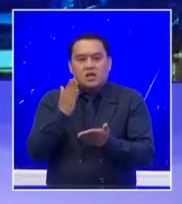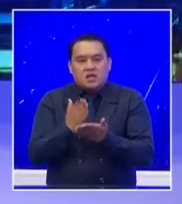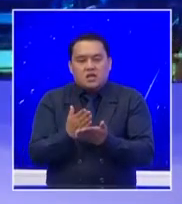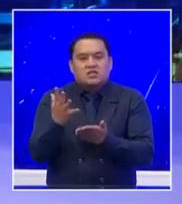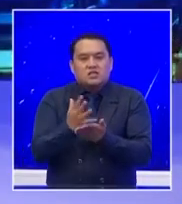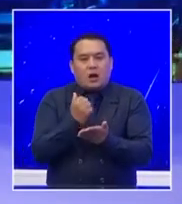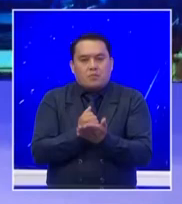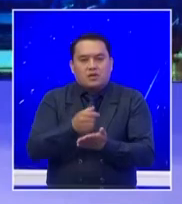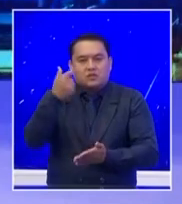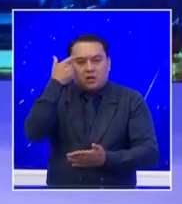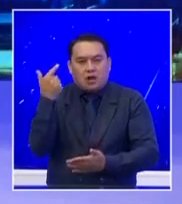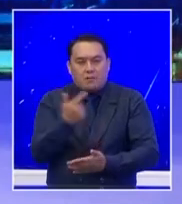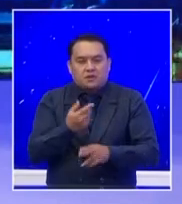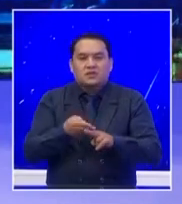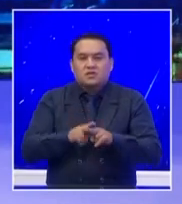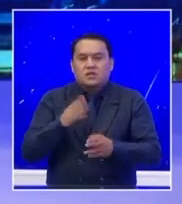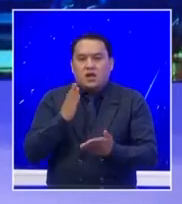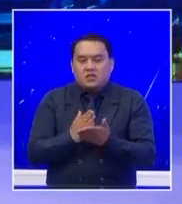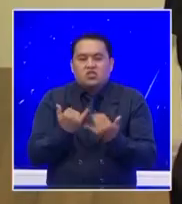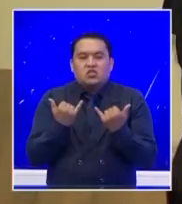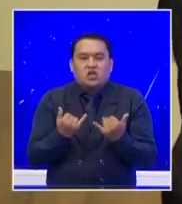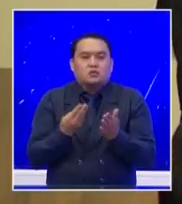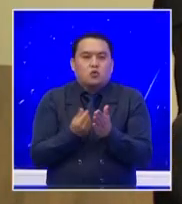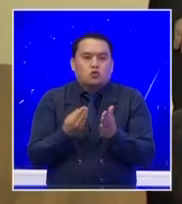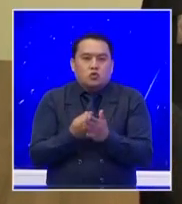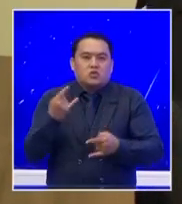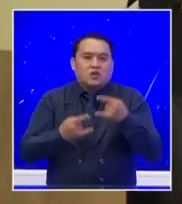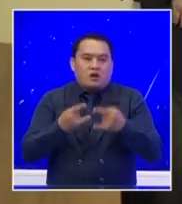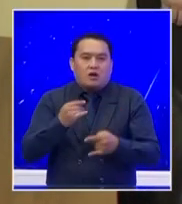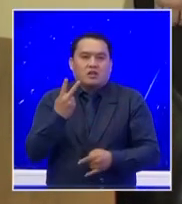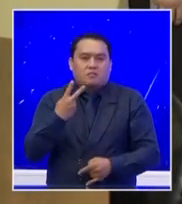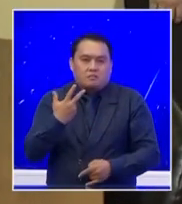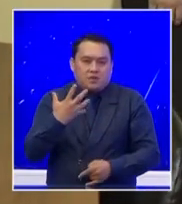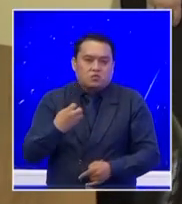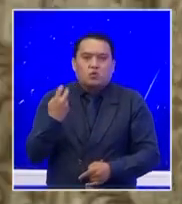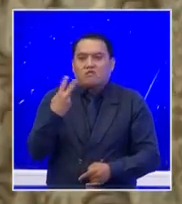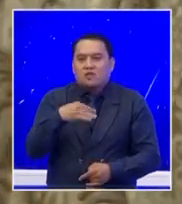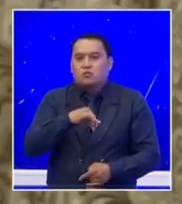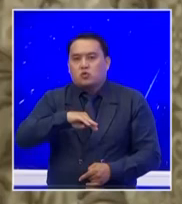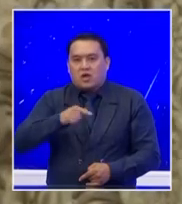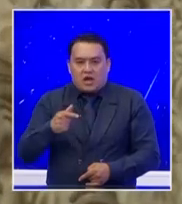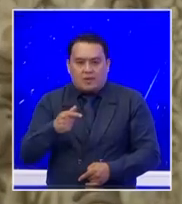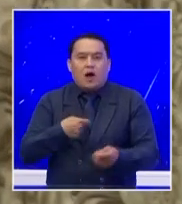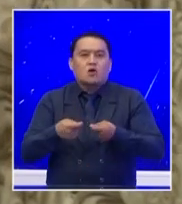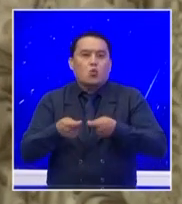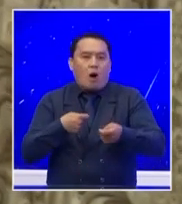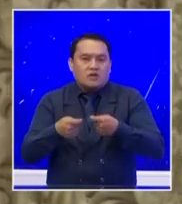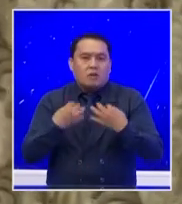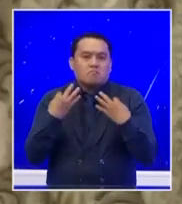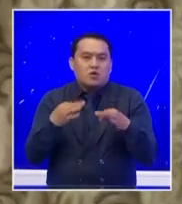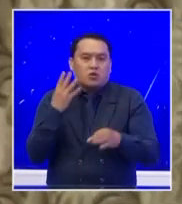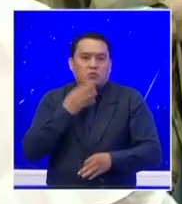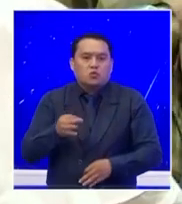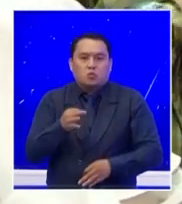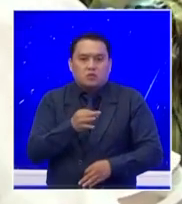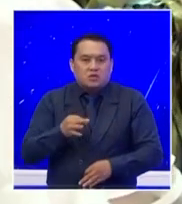предпосылки. Сейчас бюджет телеканала ЖТСУ перевалил за 520 миллионов тенге. И опыт Серика Сарыбаева как руководителя позволит